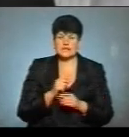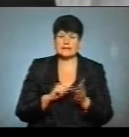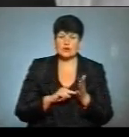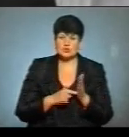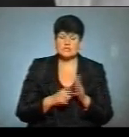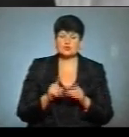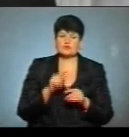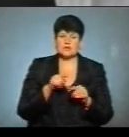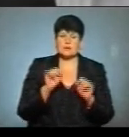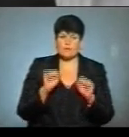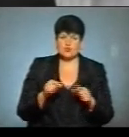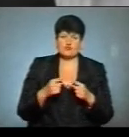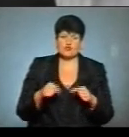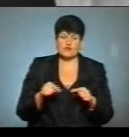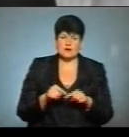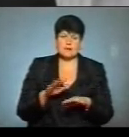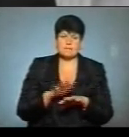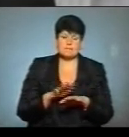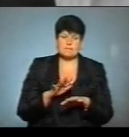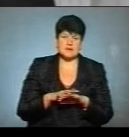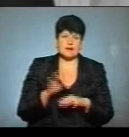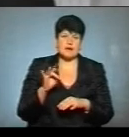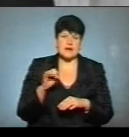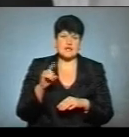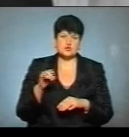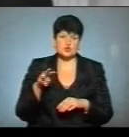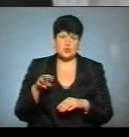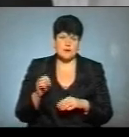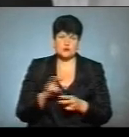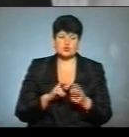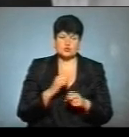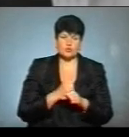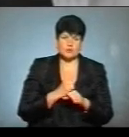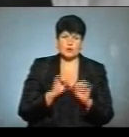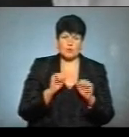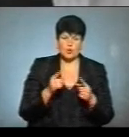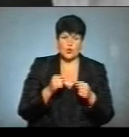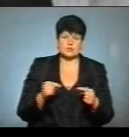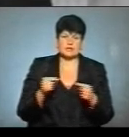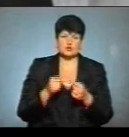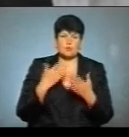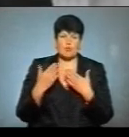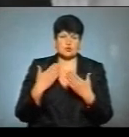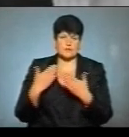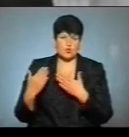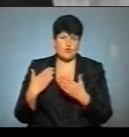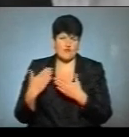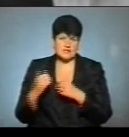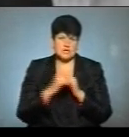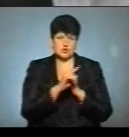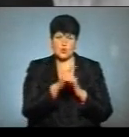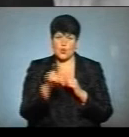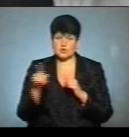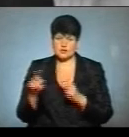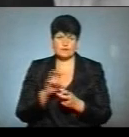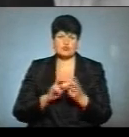наголосили, що вони можуть сформувати банк резюме шукачів роботи, вже можуть конкретніше поспілкуватися з кожним